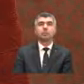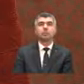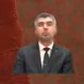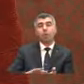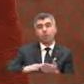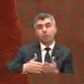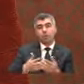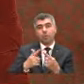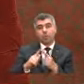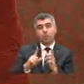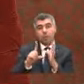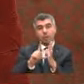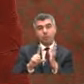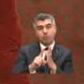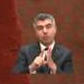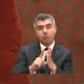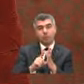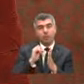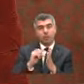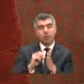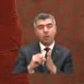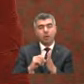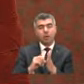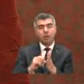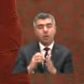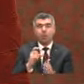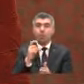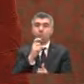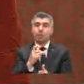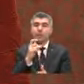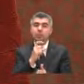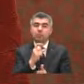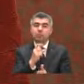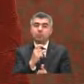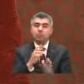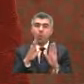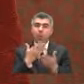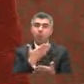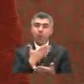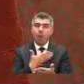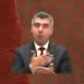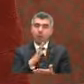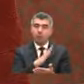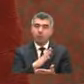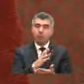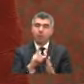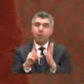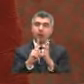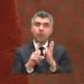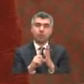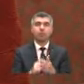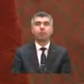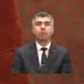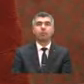التوافق بين الجهات الدينية المتخصصة وبين الجهات التشريعية المتخصصة، ثم